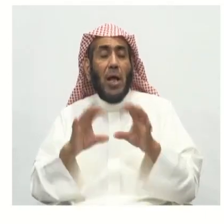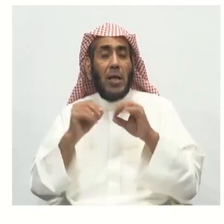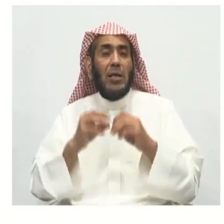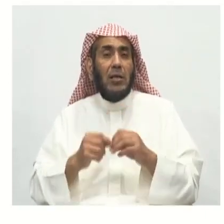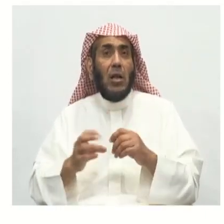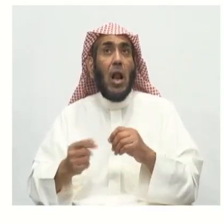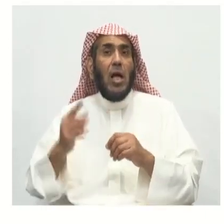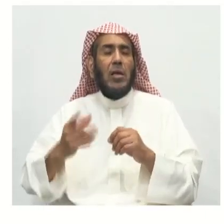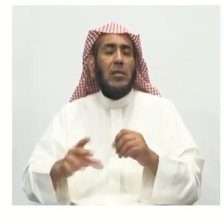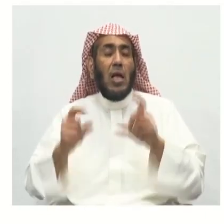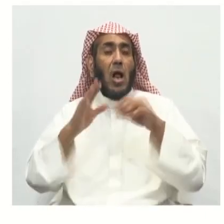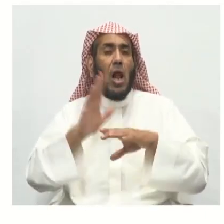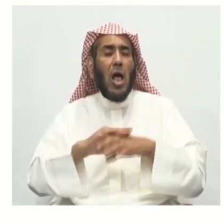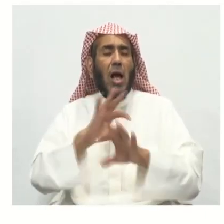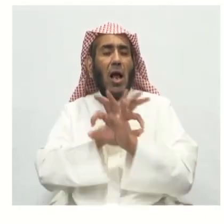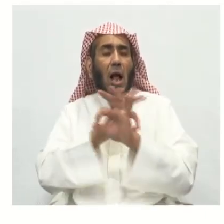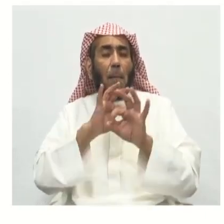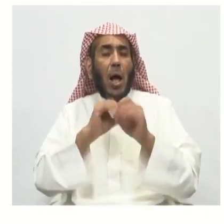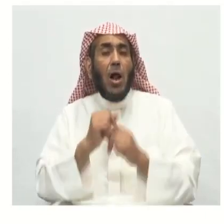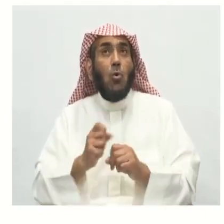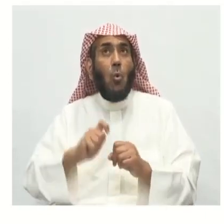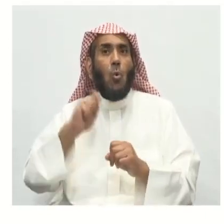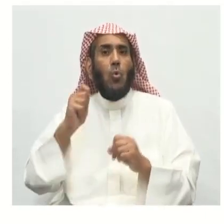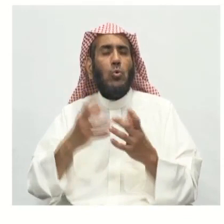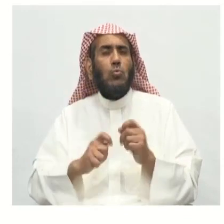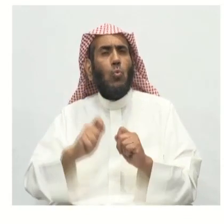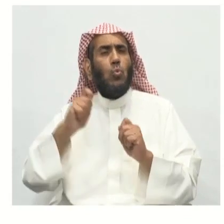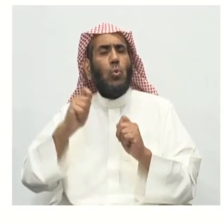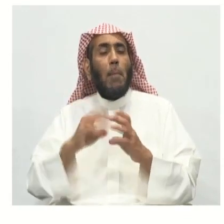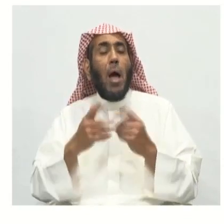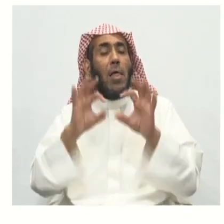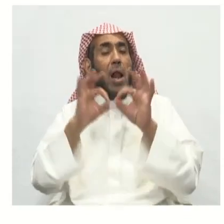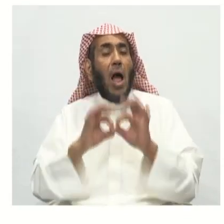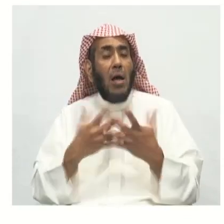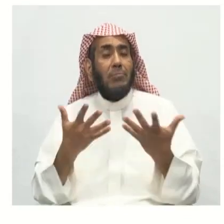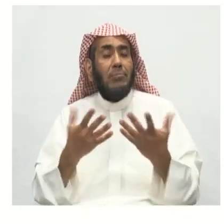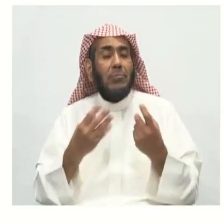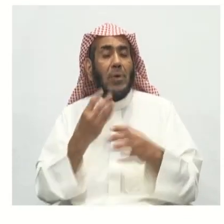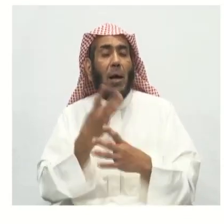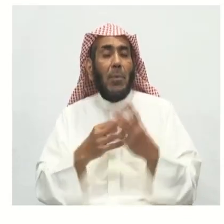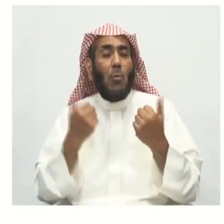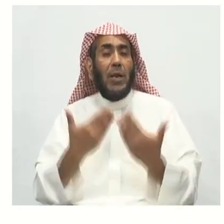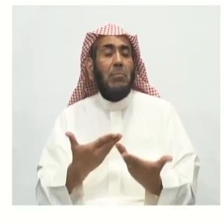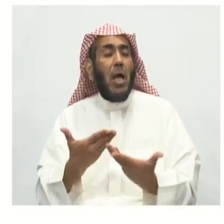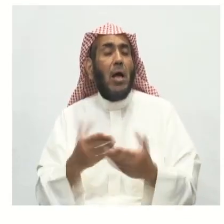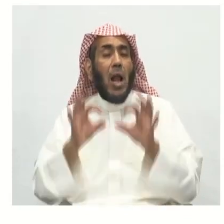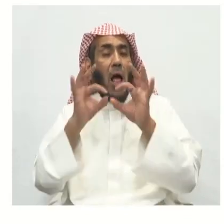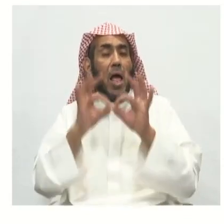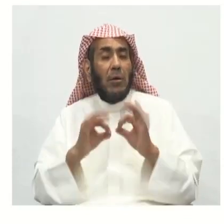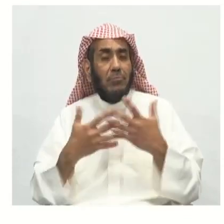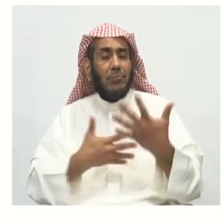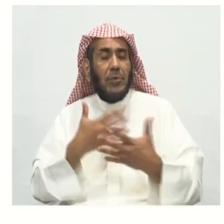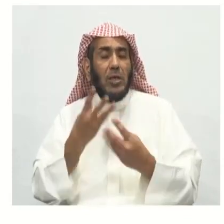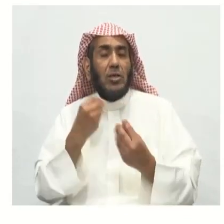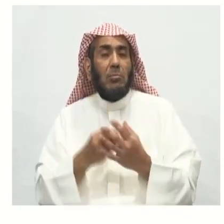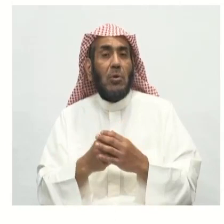الداله على كما ما لقدرته ما هذه الايه ابنائي وبناتي